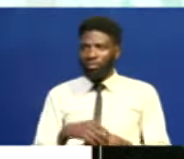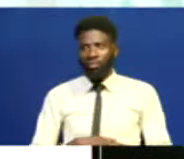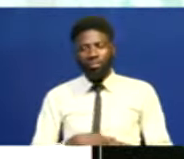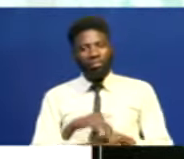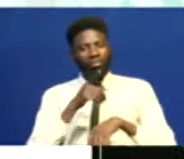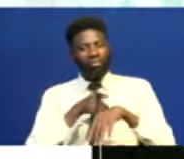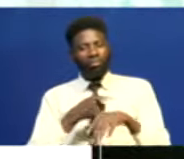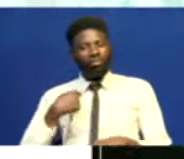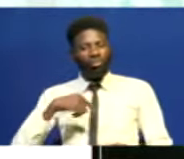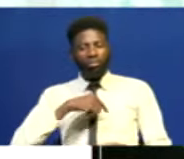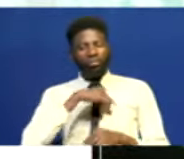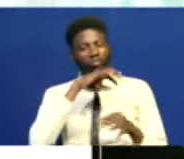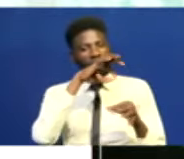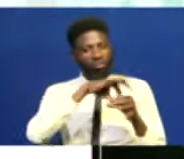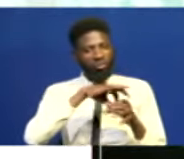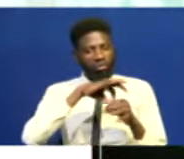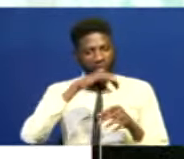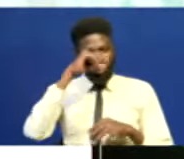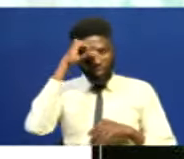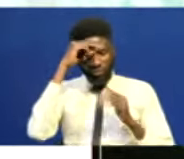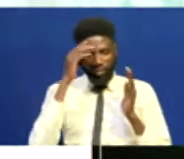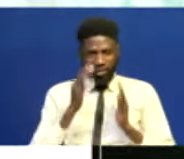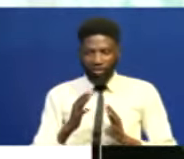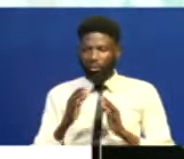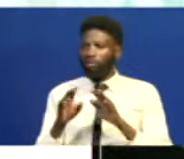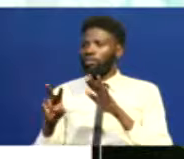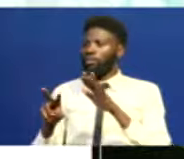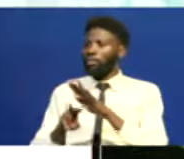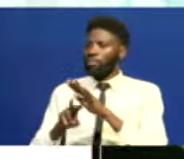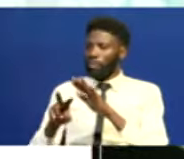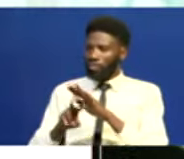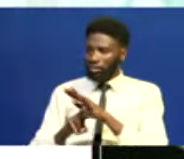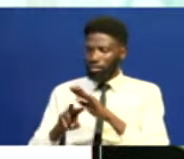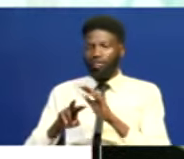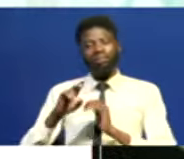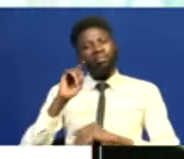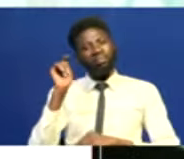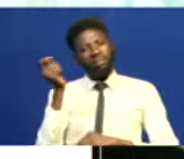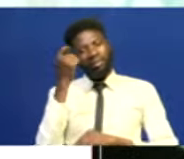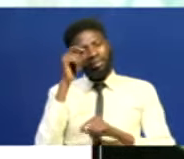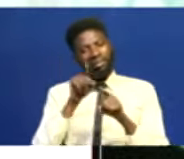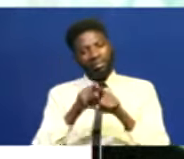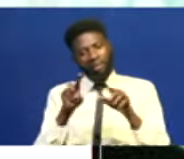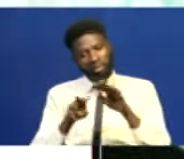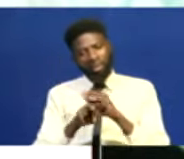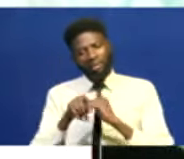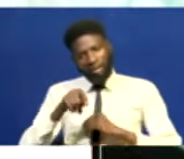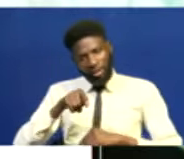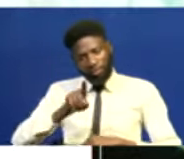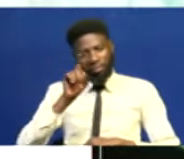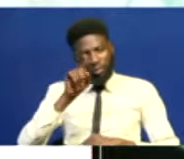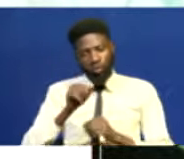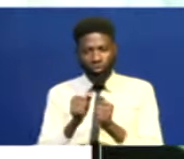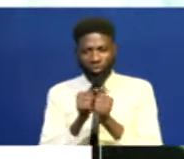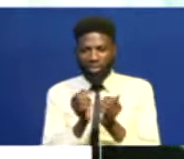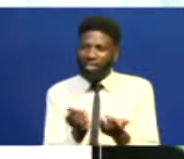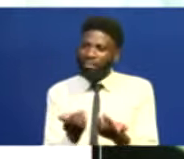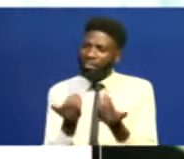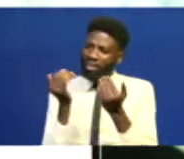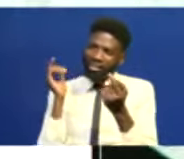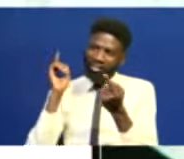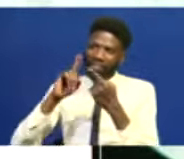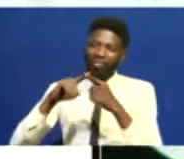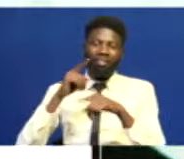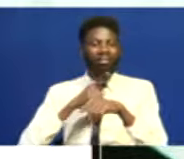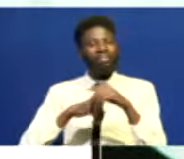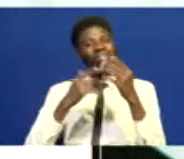ya governor na deputy, president na deputy, hiyo watu wakae pamoja kama mapacha mpaka miaka hii inaisha, wanaendelea